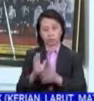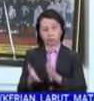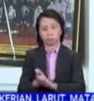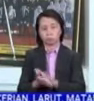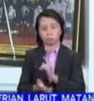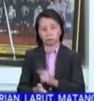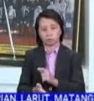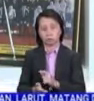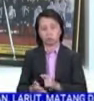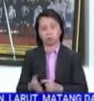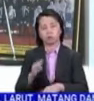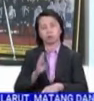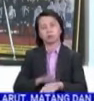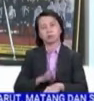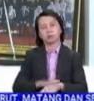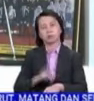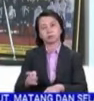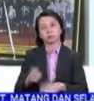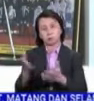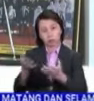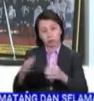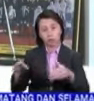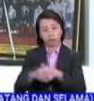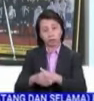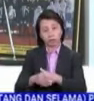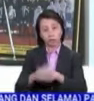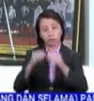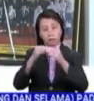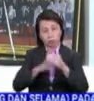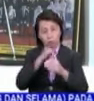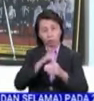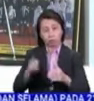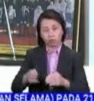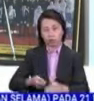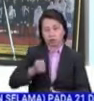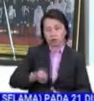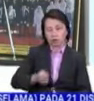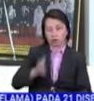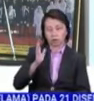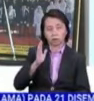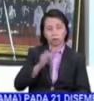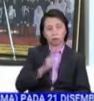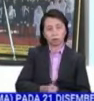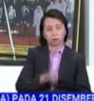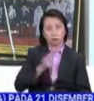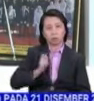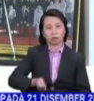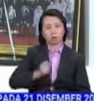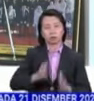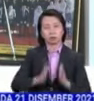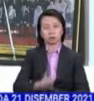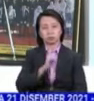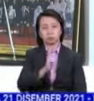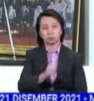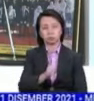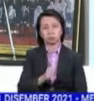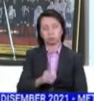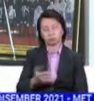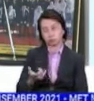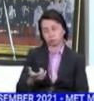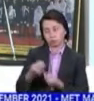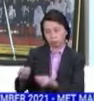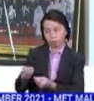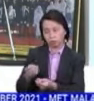supaya ketika apa ni dia nak berkahwin ni, hakim-hakim Mahkamah Syariah ini kan bila nak